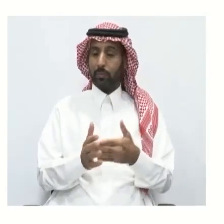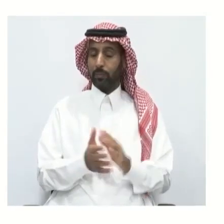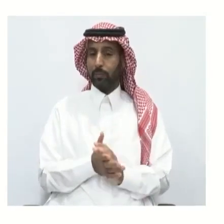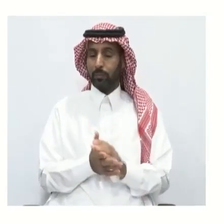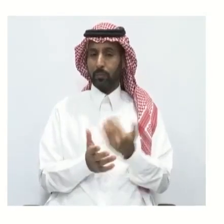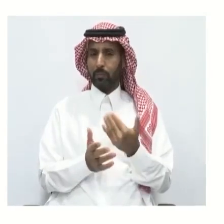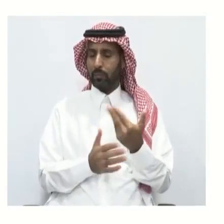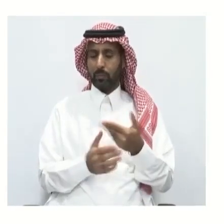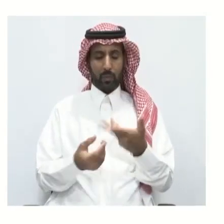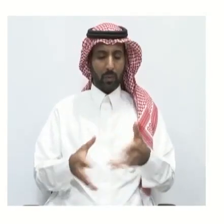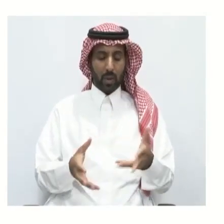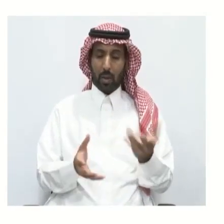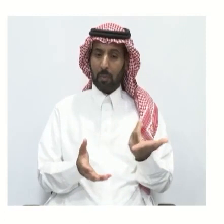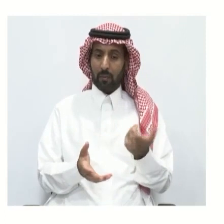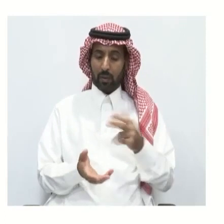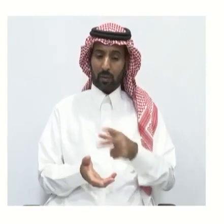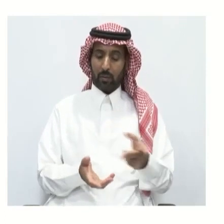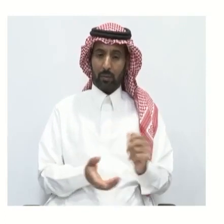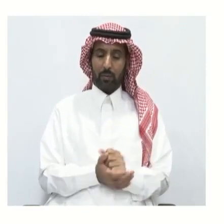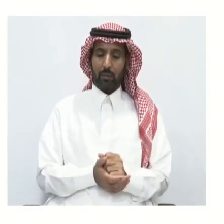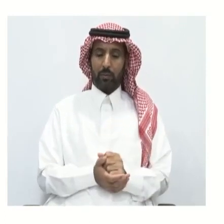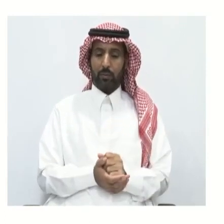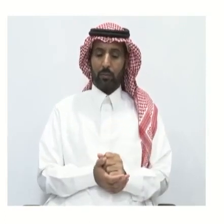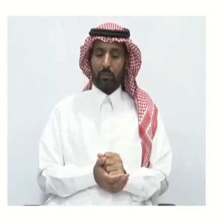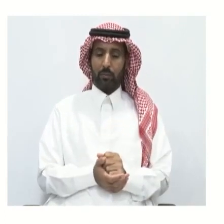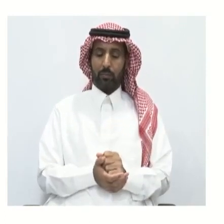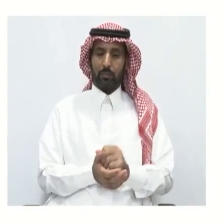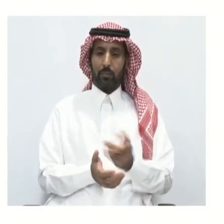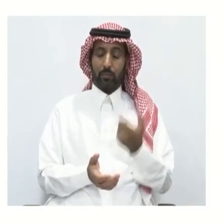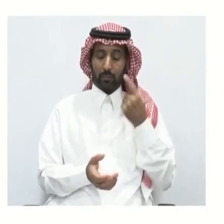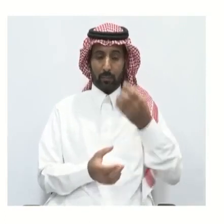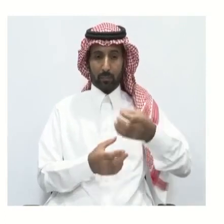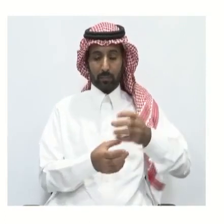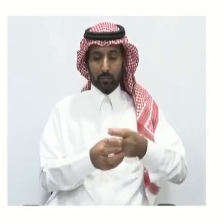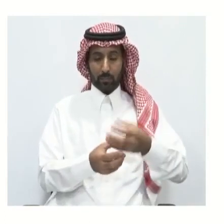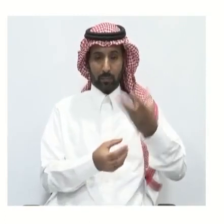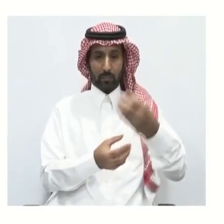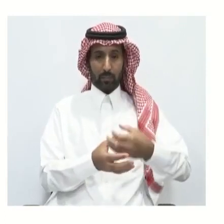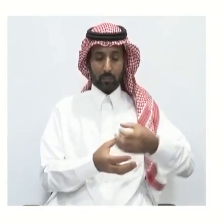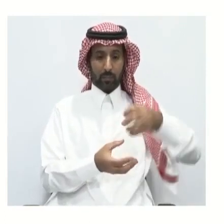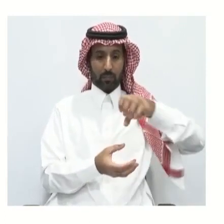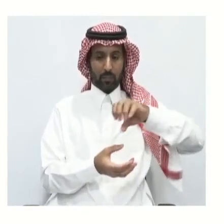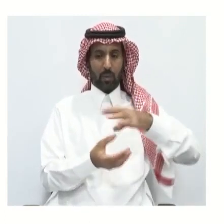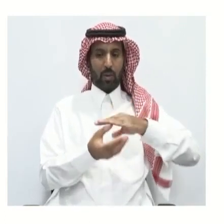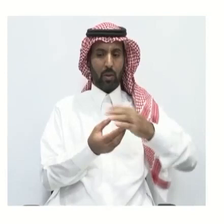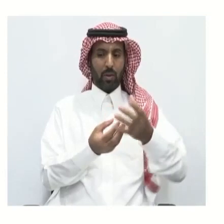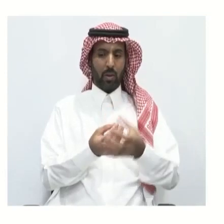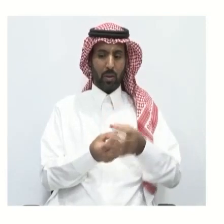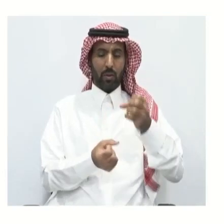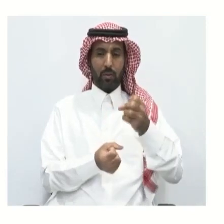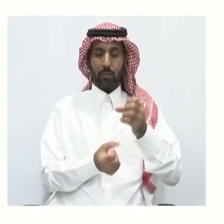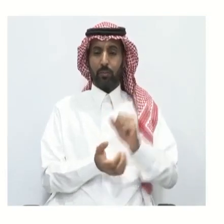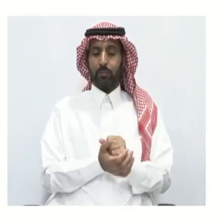كميات النواتج المتوقعه منها هذه الاسباب منها مثلا قد تلتصق المواد المتفاعله والناتجه